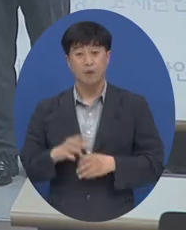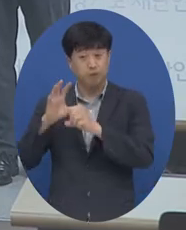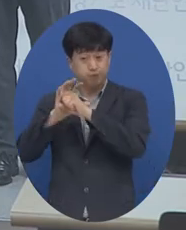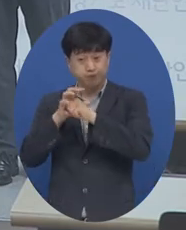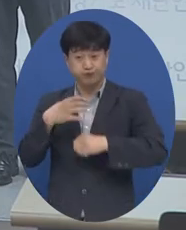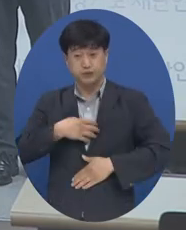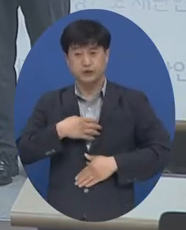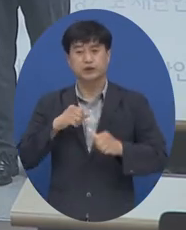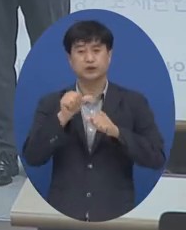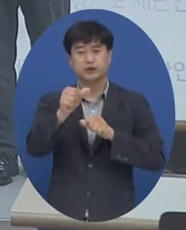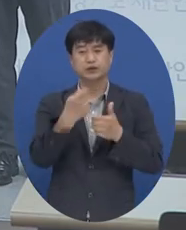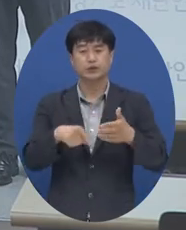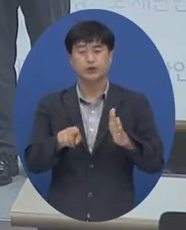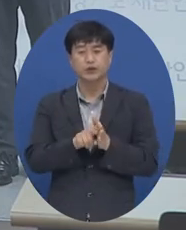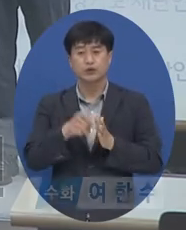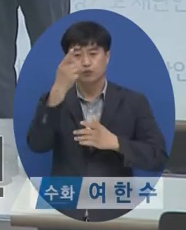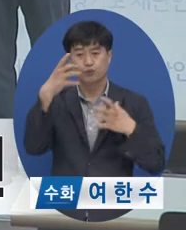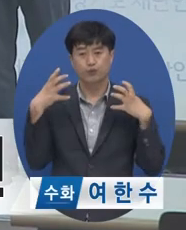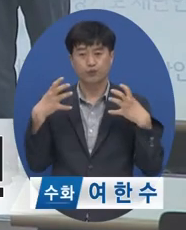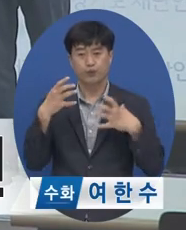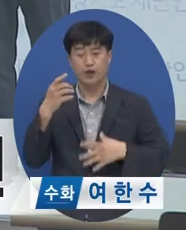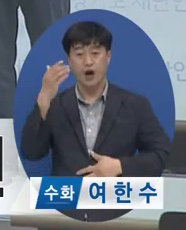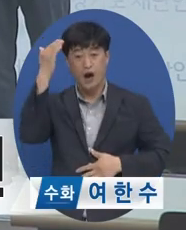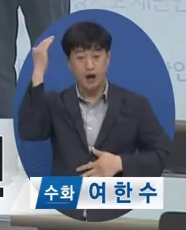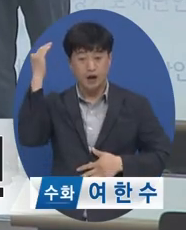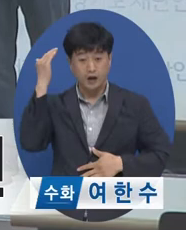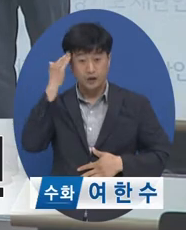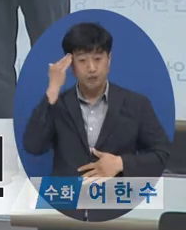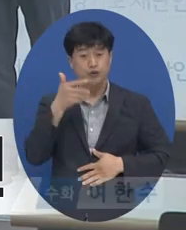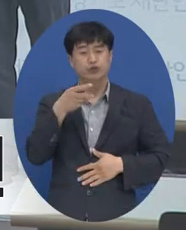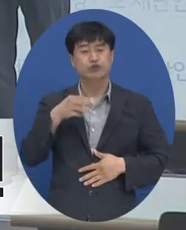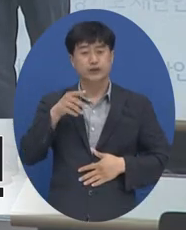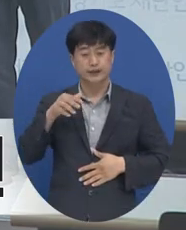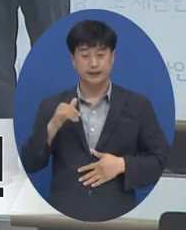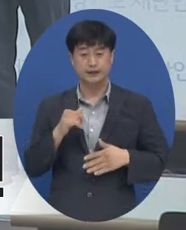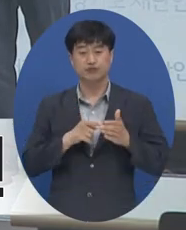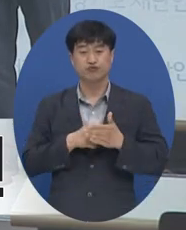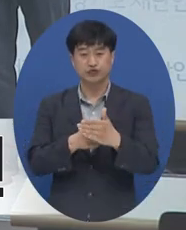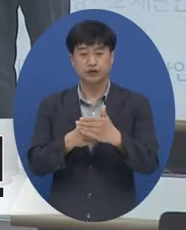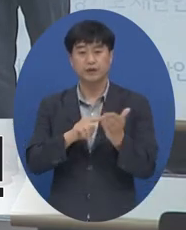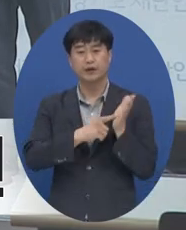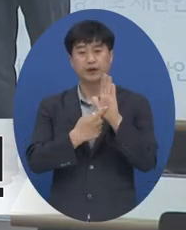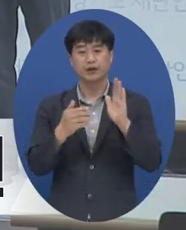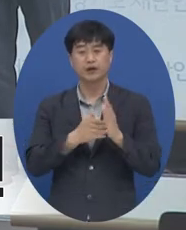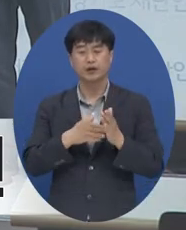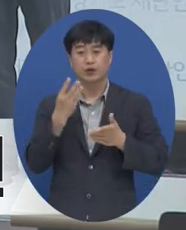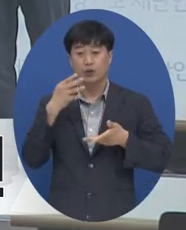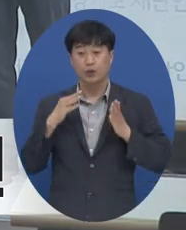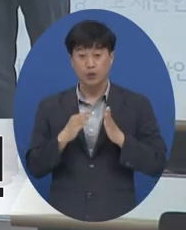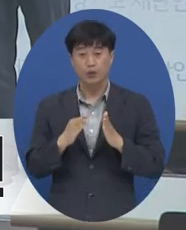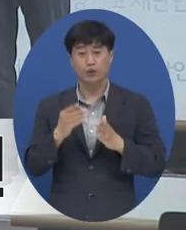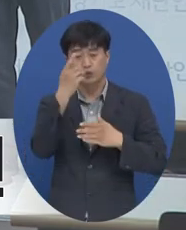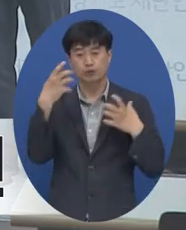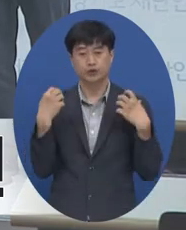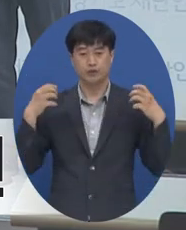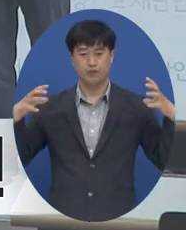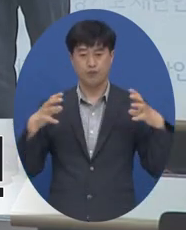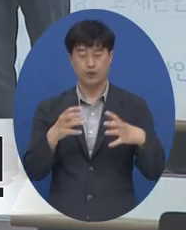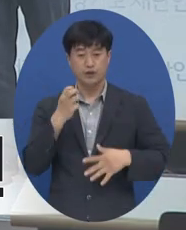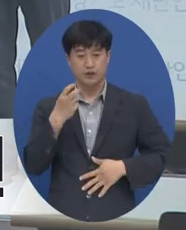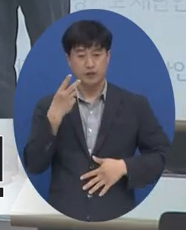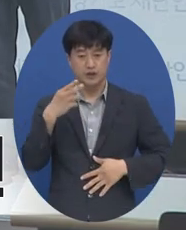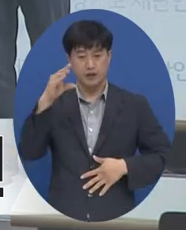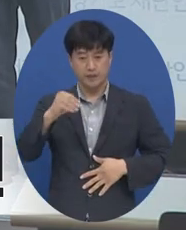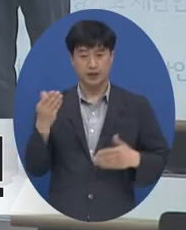코로나19 위기를 극복하기 위해 정부가 한국판 뉴딜을 추진하겠다고 밝혔는데요. 경기도는 정부와 협력해 32만